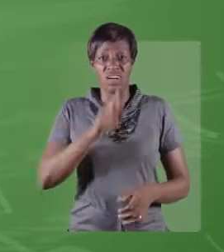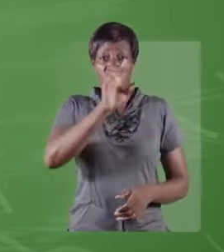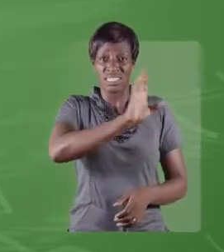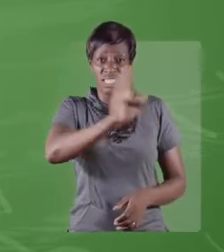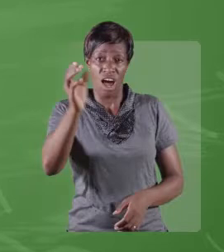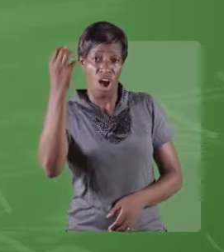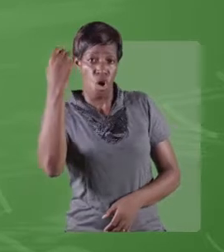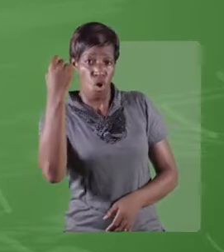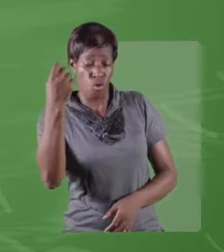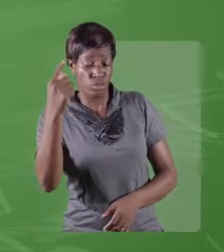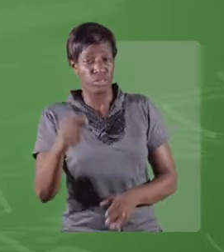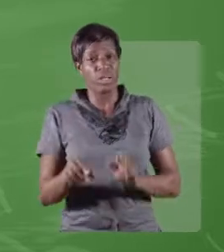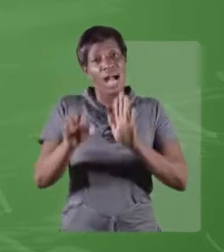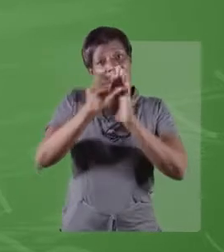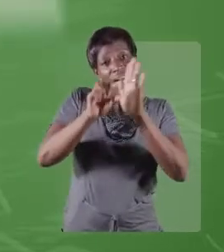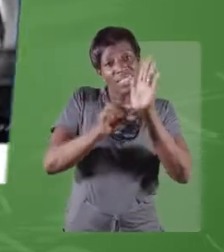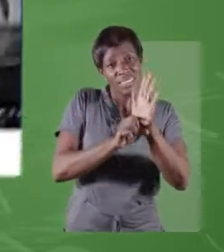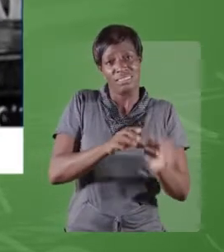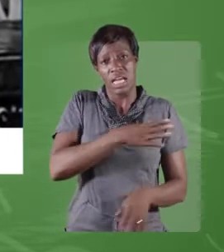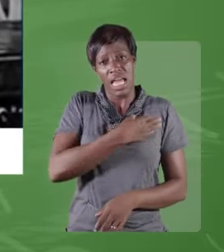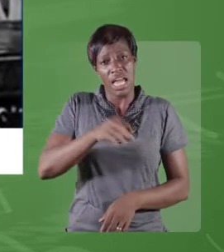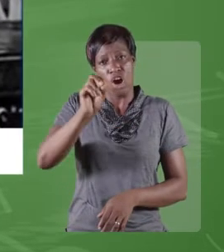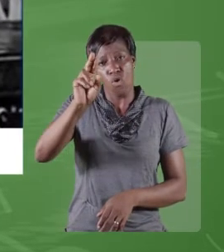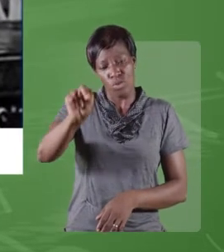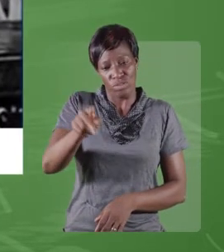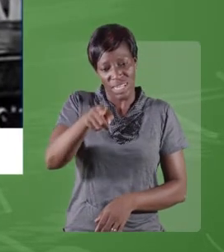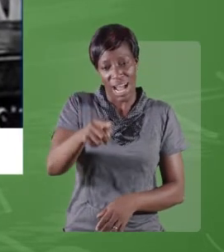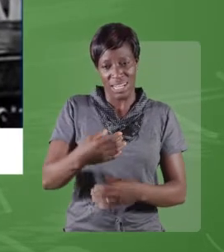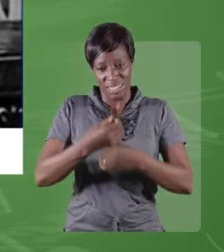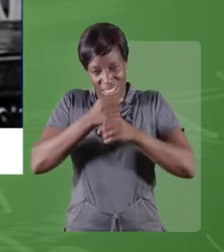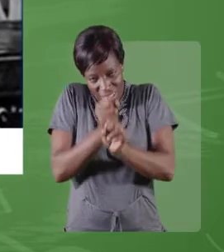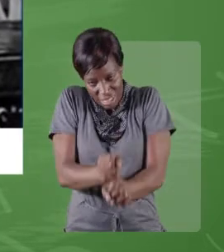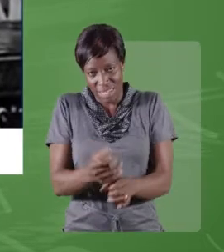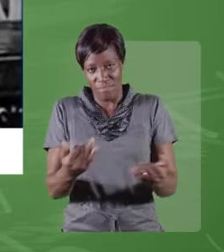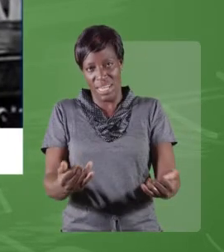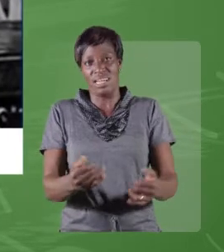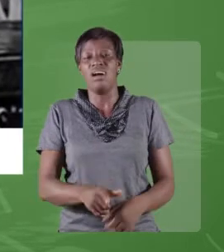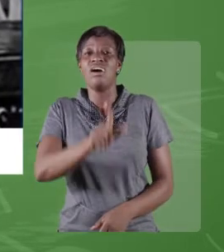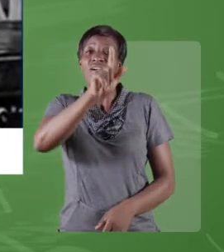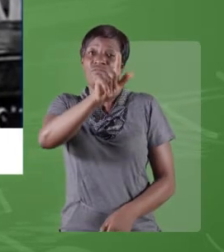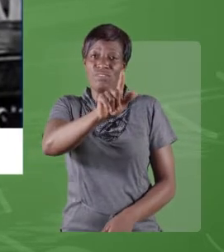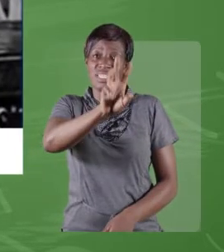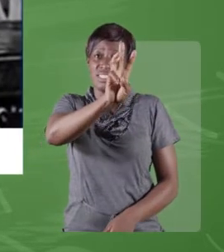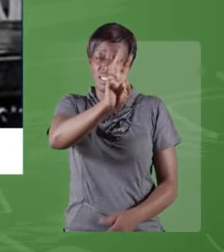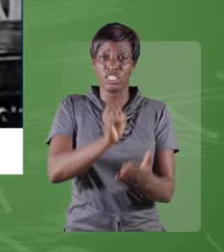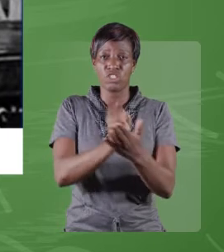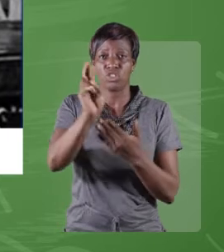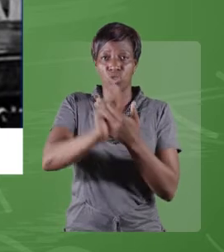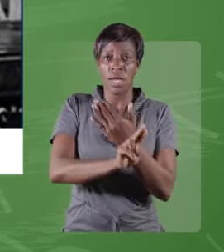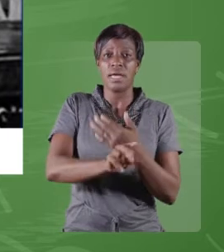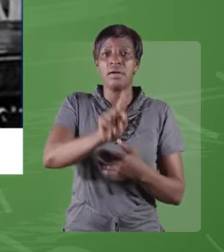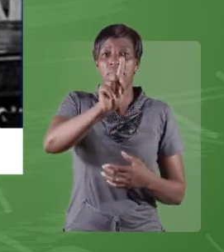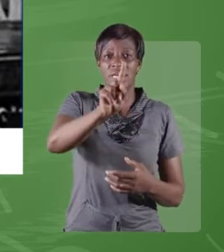et l'ONU voit ainsi sa création le 26 juin 1945 et